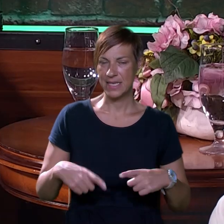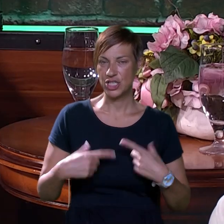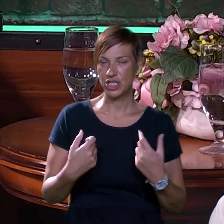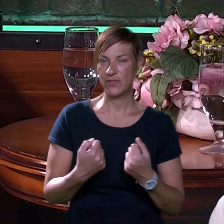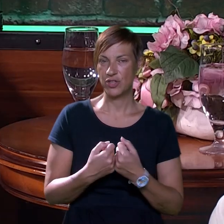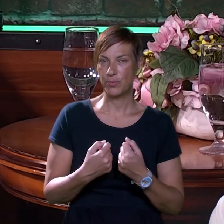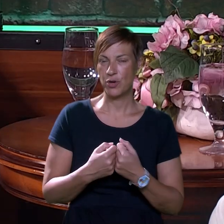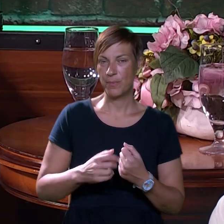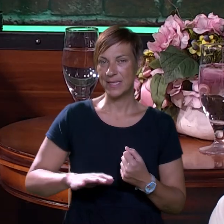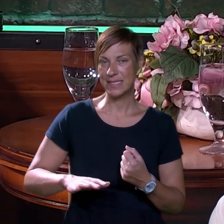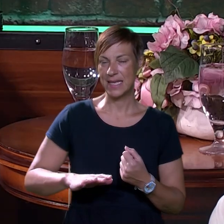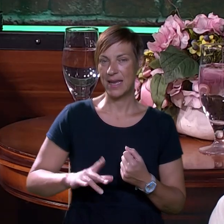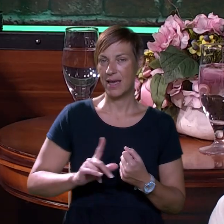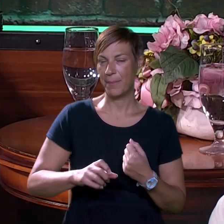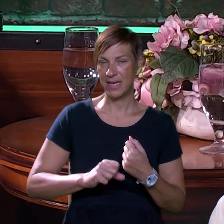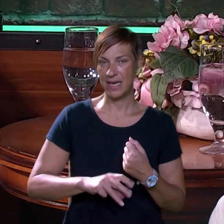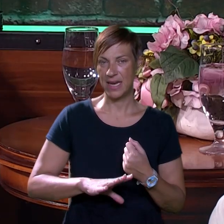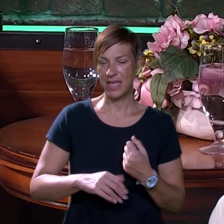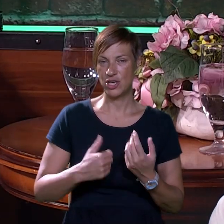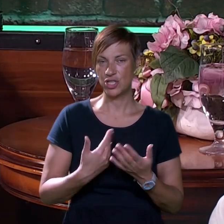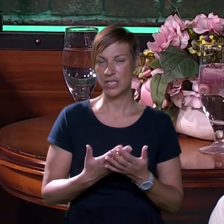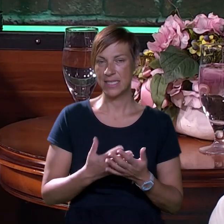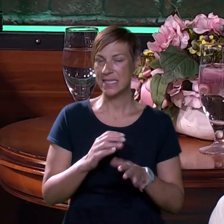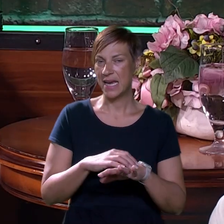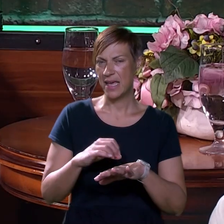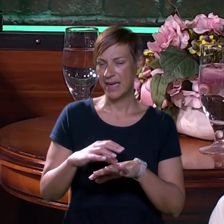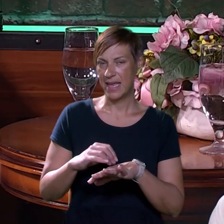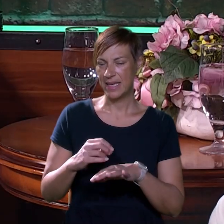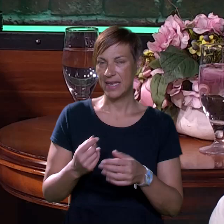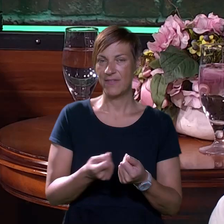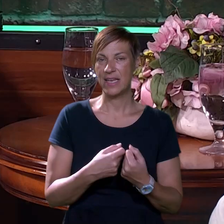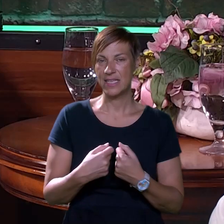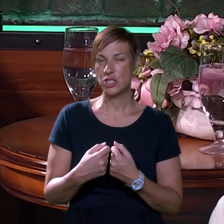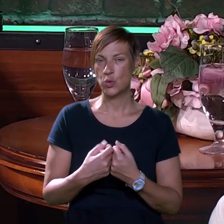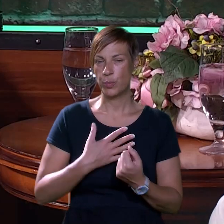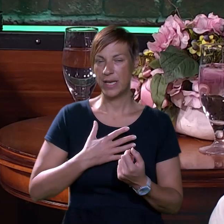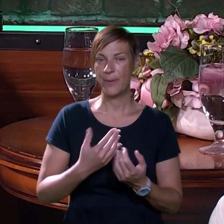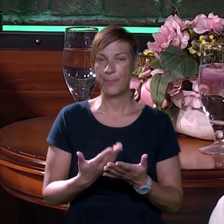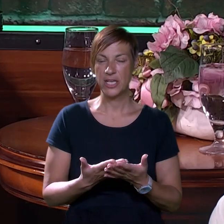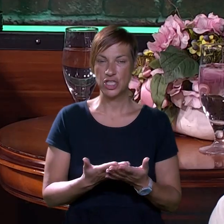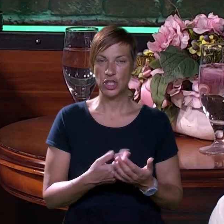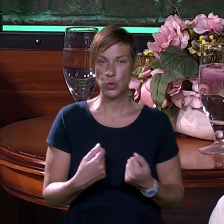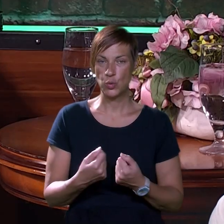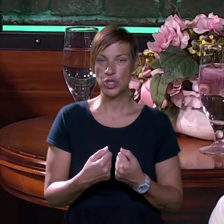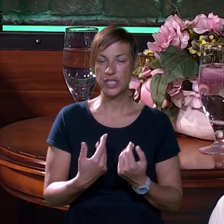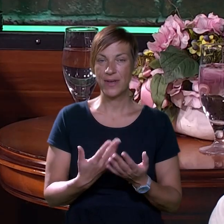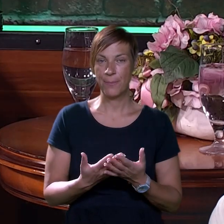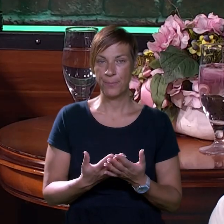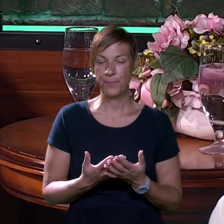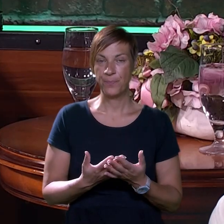za one najmanje nerođene, za najranjivije dijelove našeg društva,